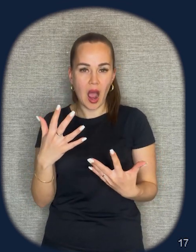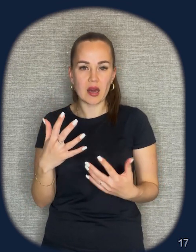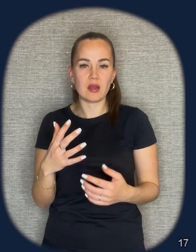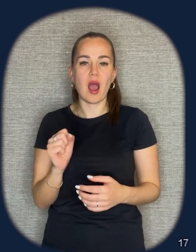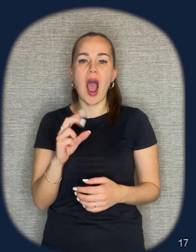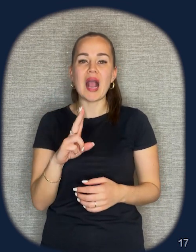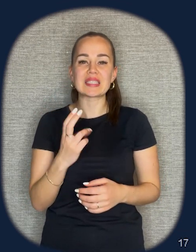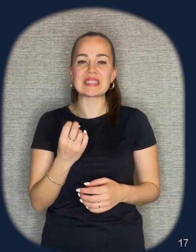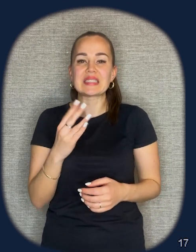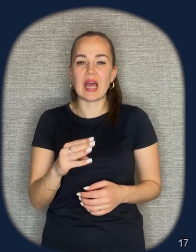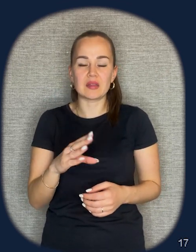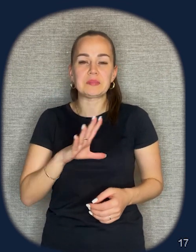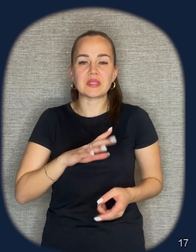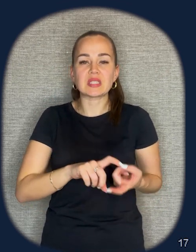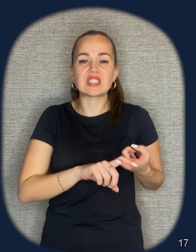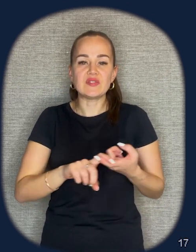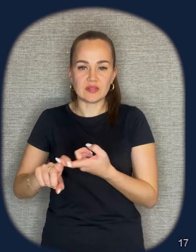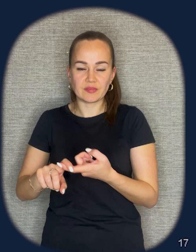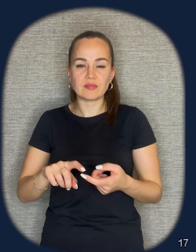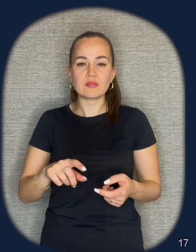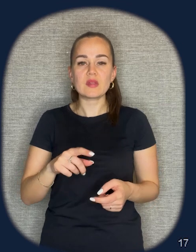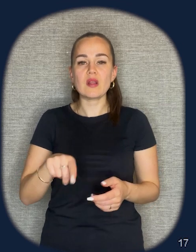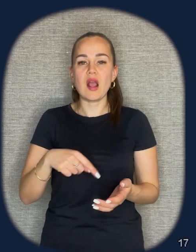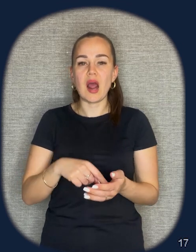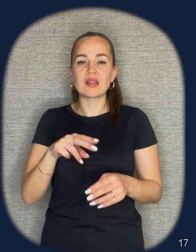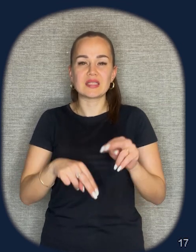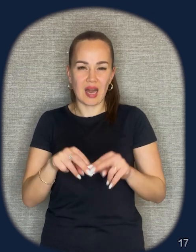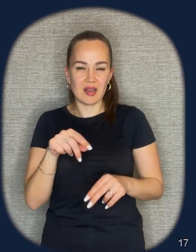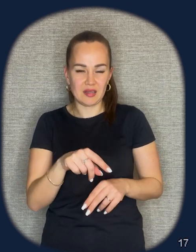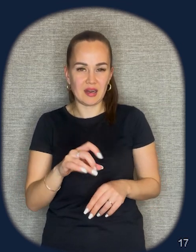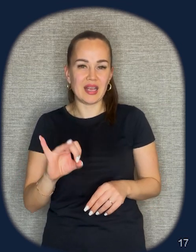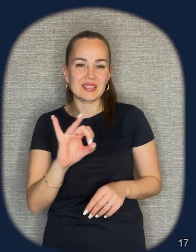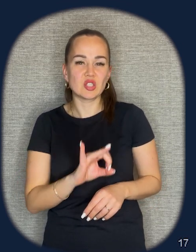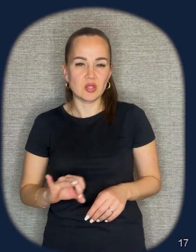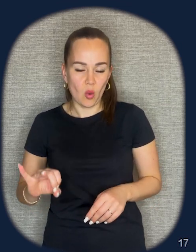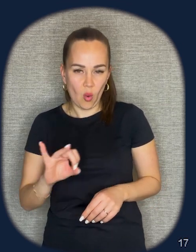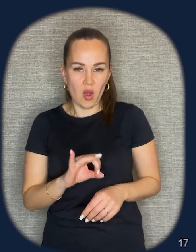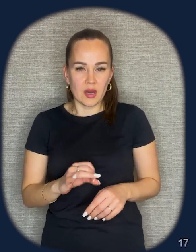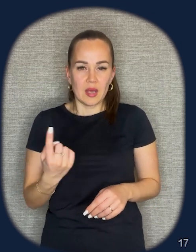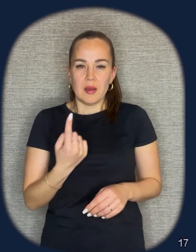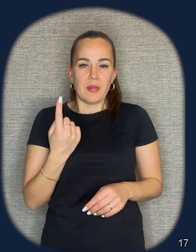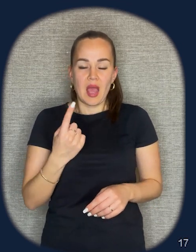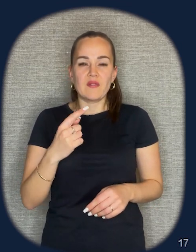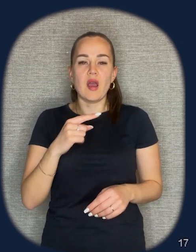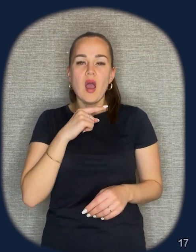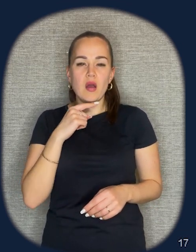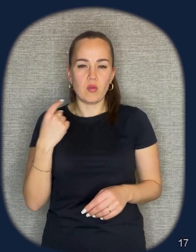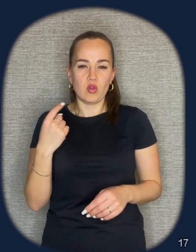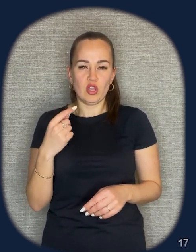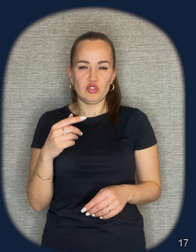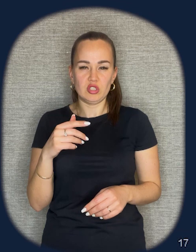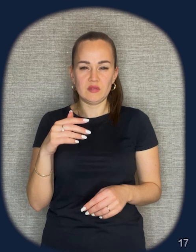ярко акцентировали связь градостроительной архитектурной истории